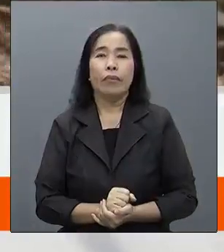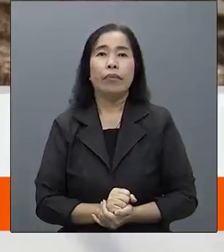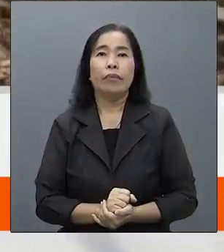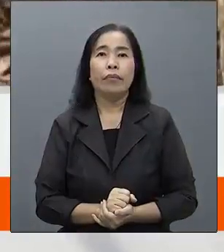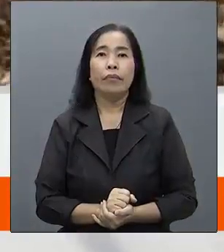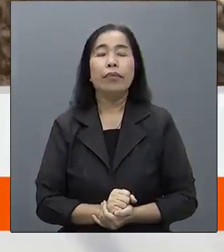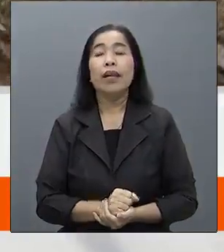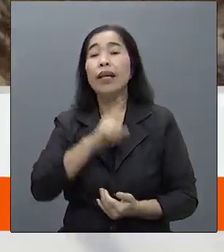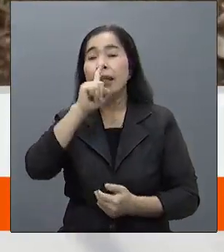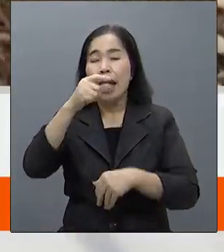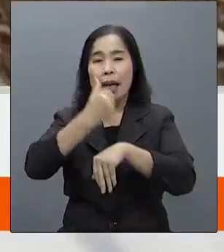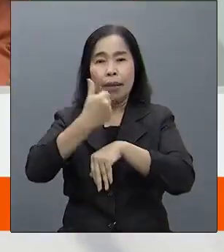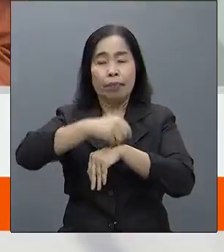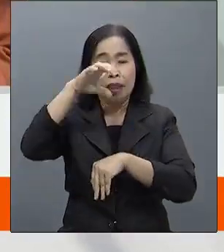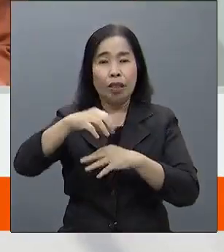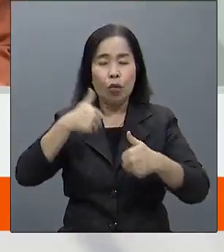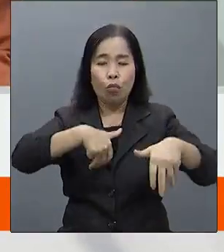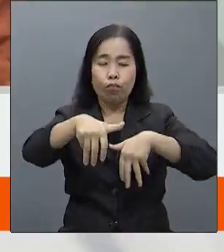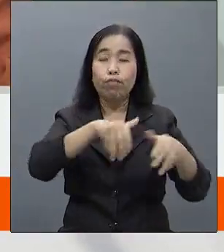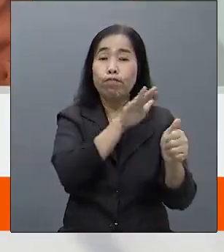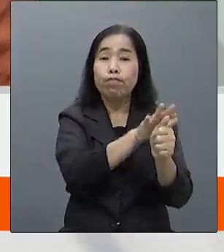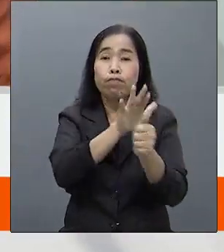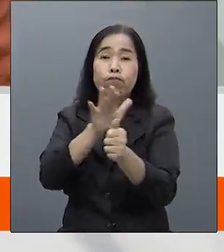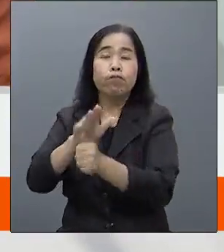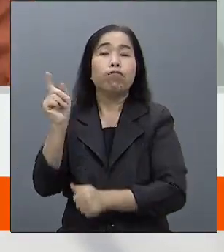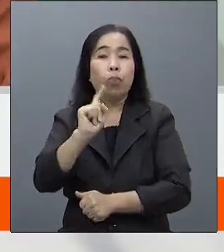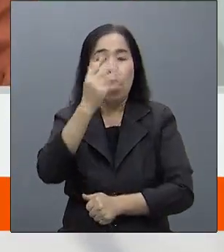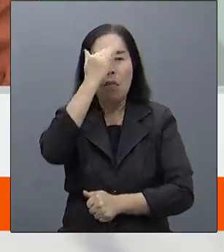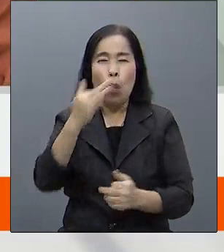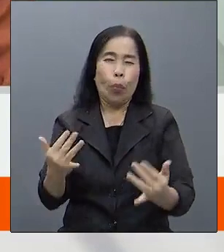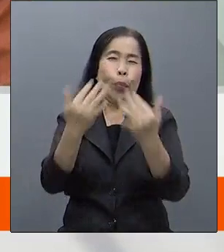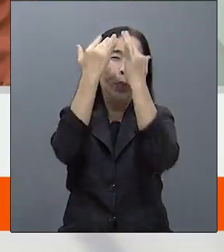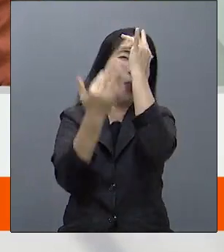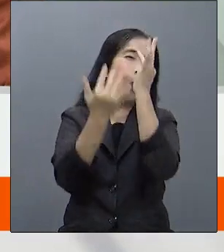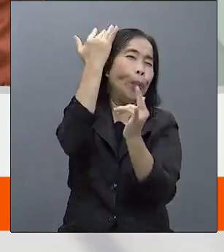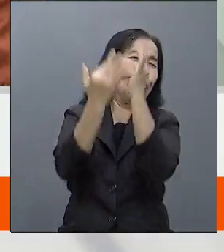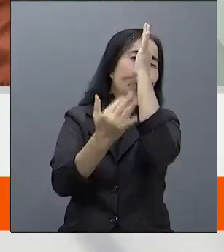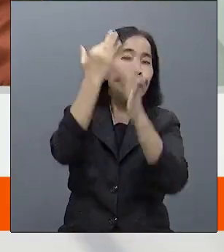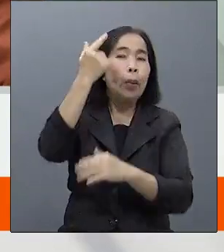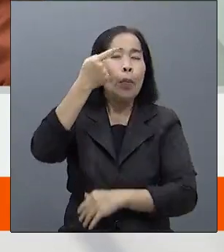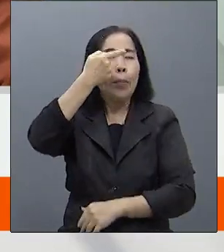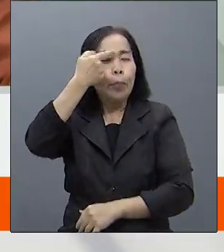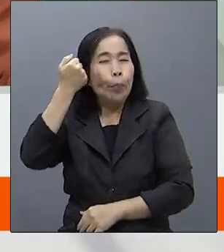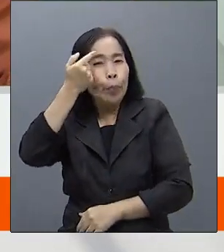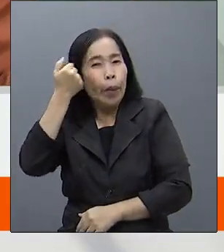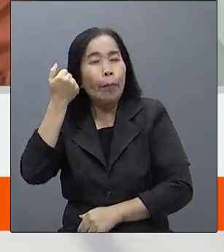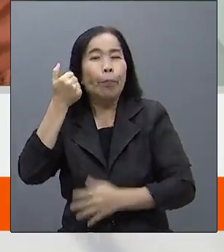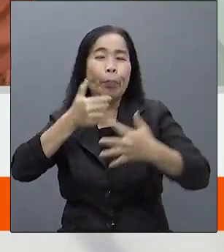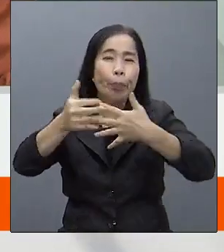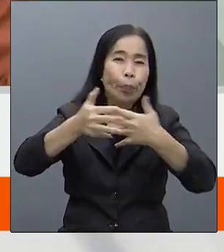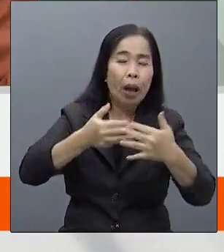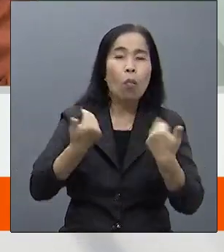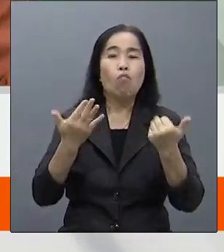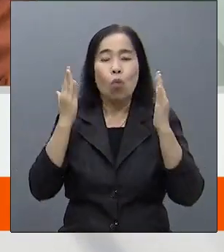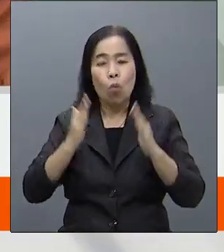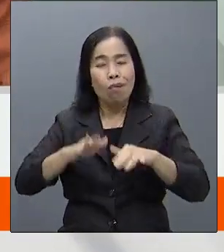ธิบดีคะการดูแลประชาชนตอนนี้ทำยังไงบ้างอะคะเพราะว่าควันค่อนข้างเยอะทั้งเด็กทั้งผู้สูงอายุโดยเฉพาะที่อยู่ชุมชนใกล้ๆกับจุ